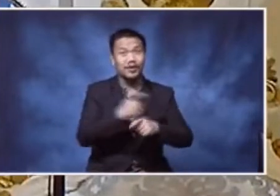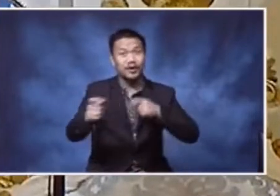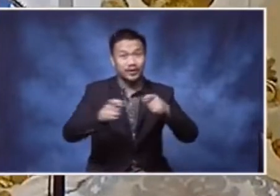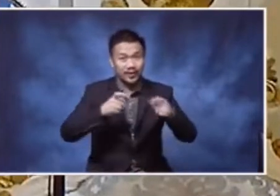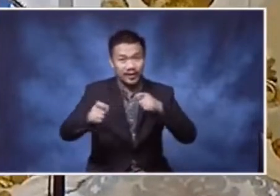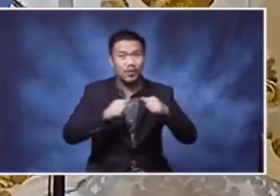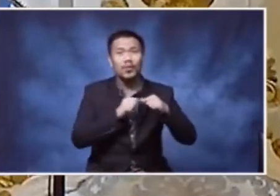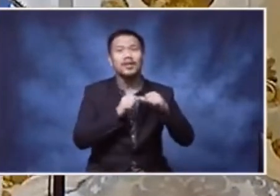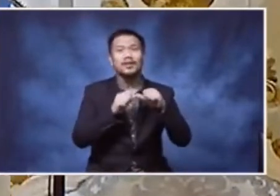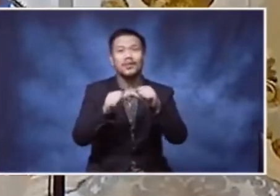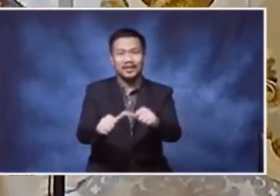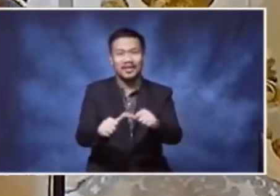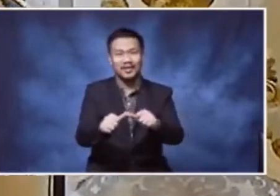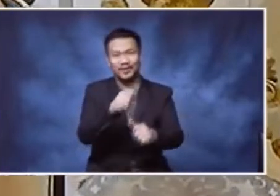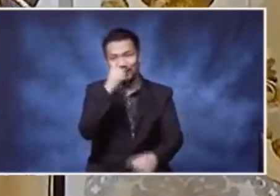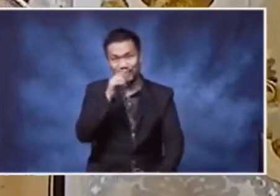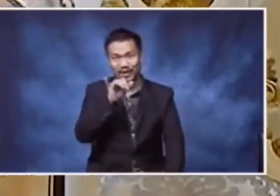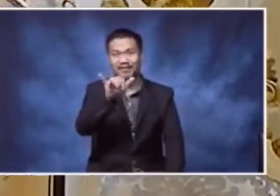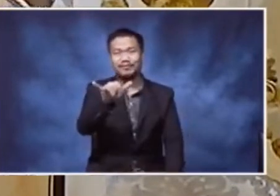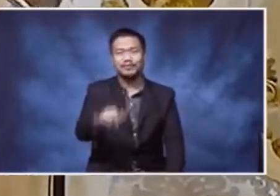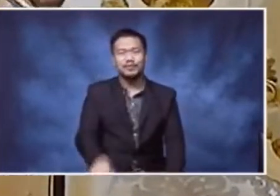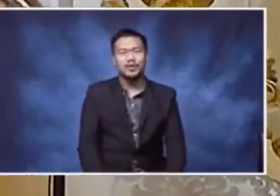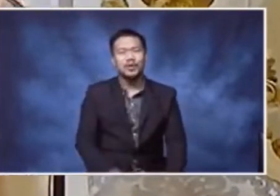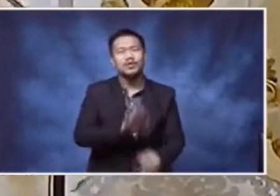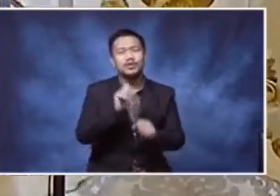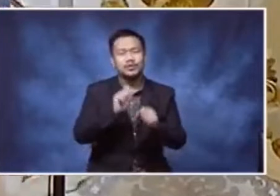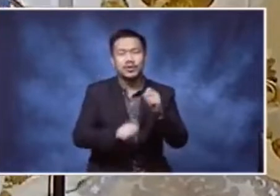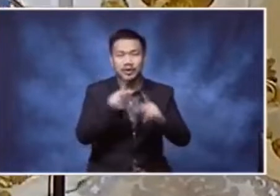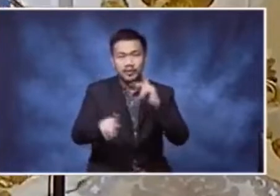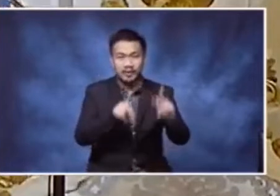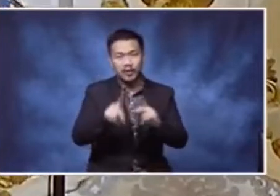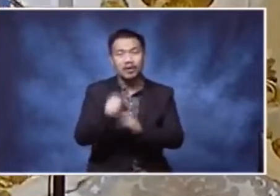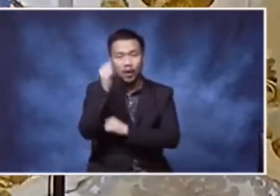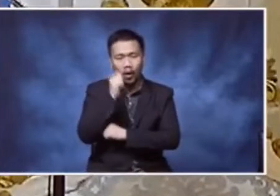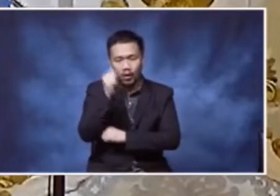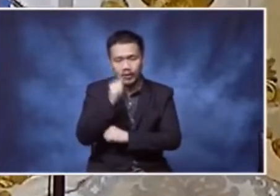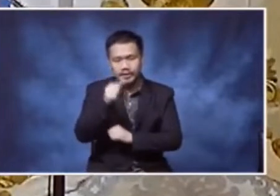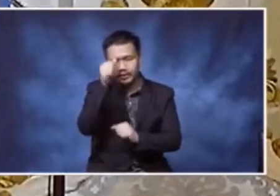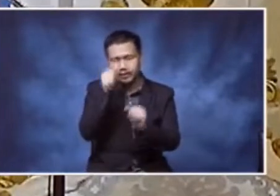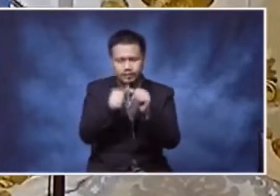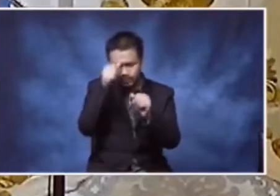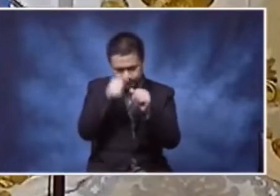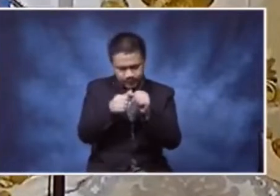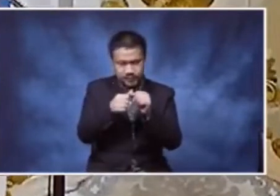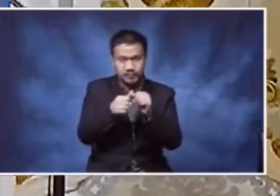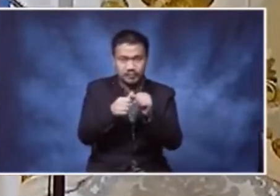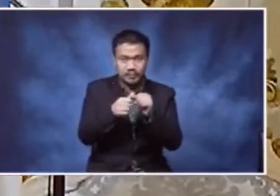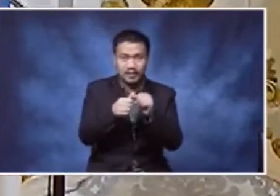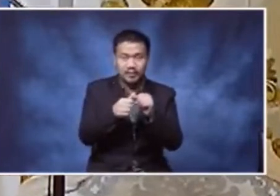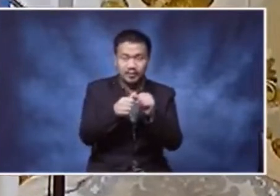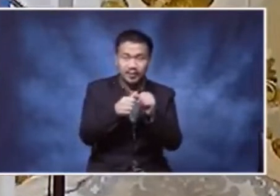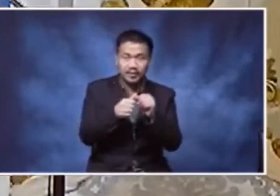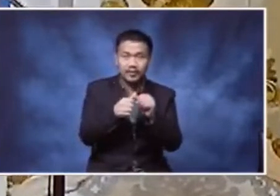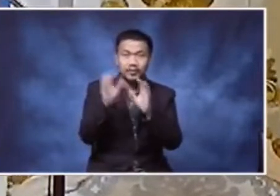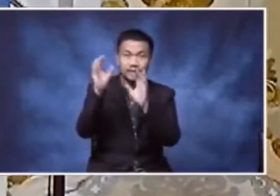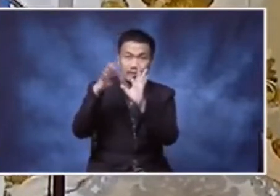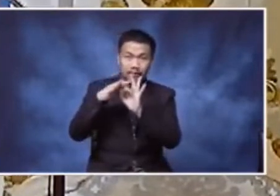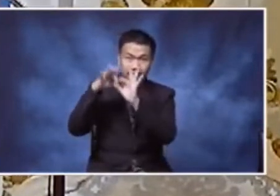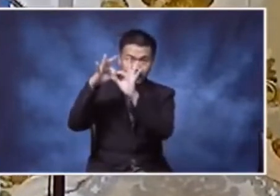yung mga tao, palagi nilang binabalik-balikan yung covenant ng Diyos kay David. By the